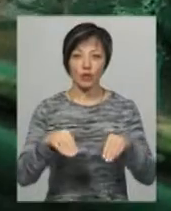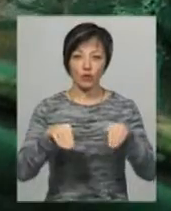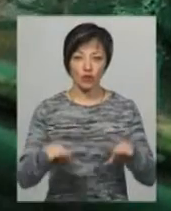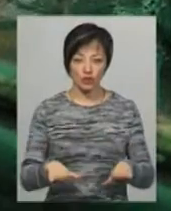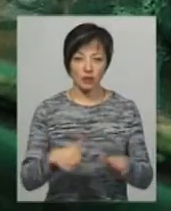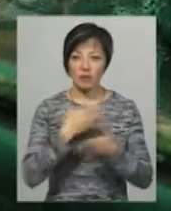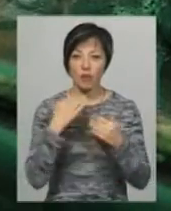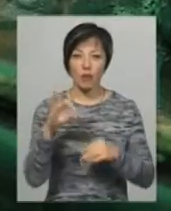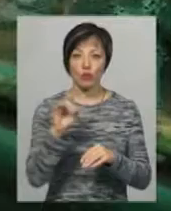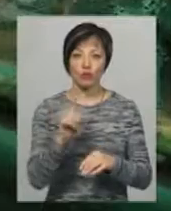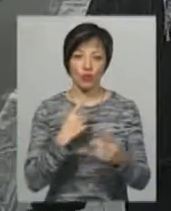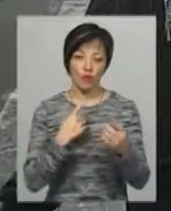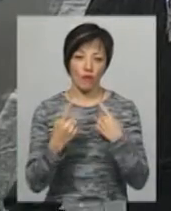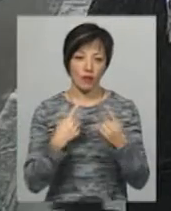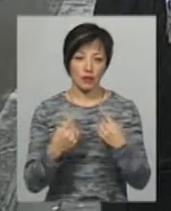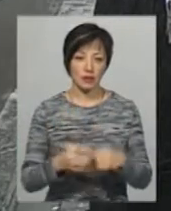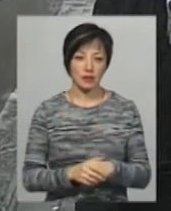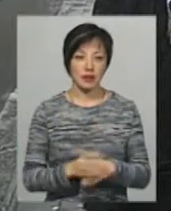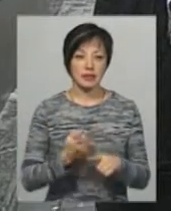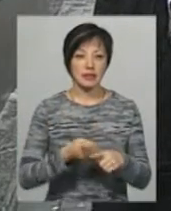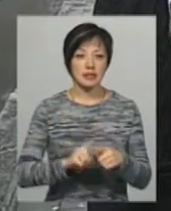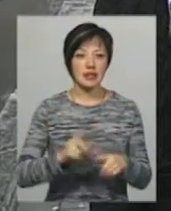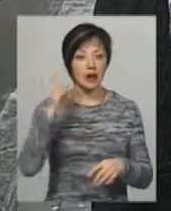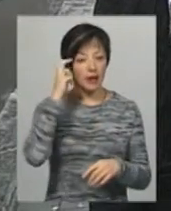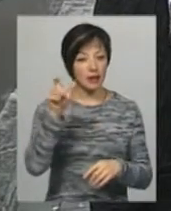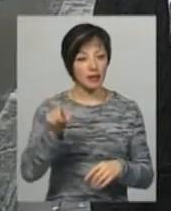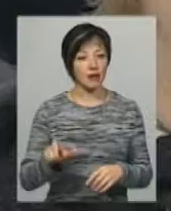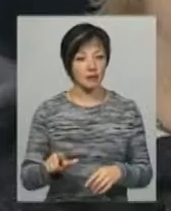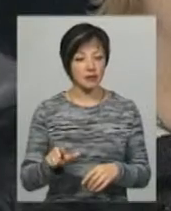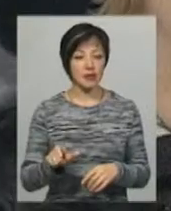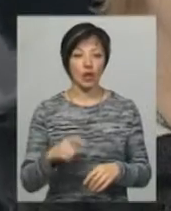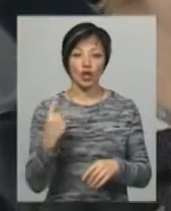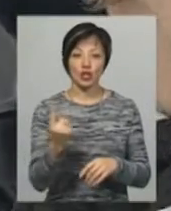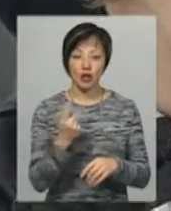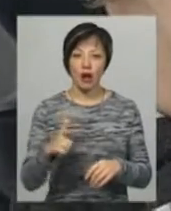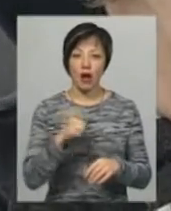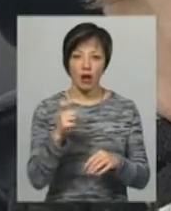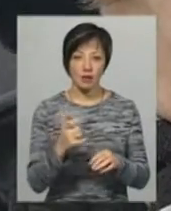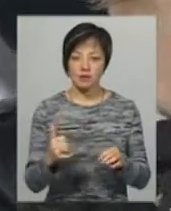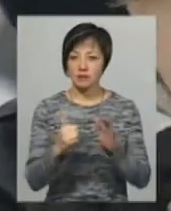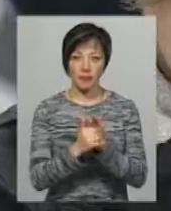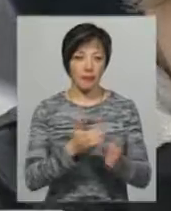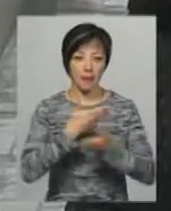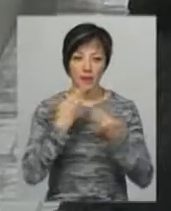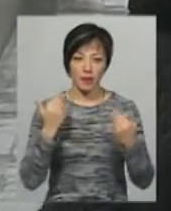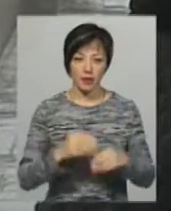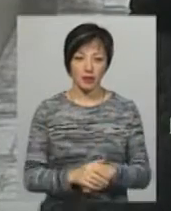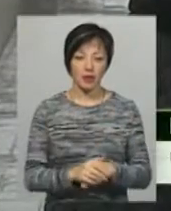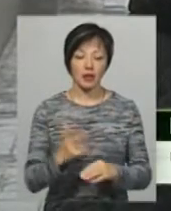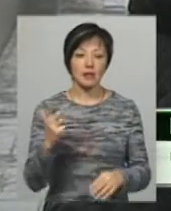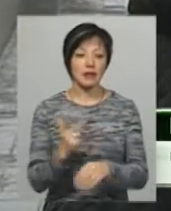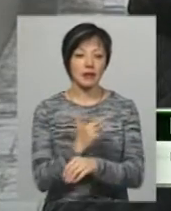говорити нема про що. А це киянка Валентина Остаровська. Лічильника газу теж немає. У три